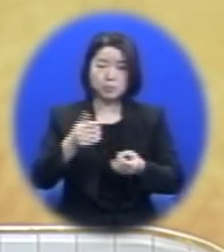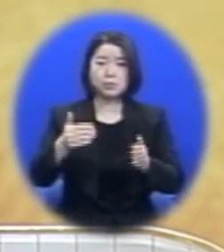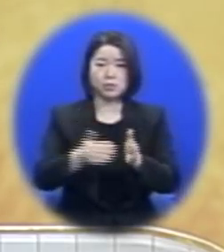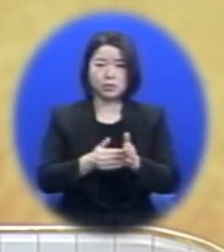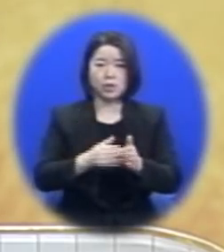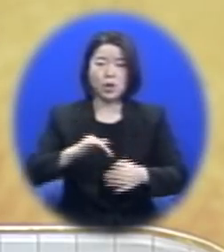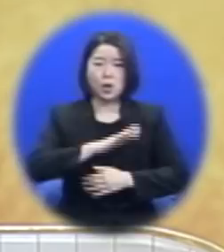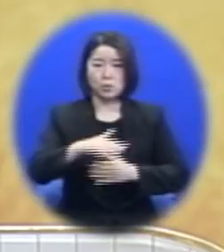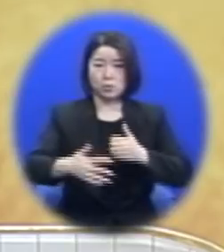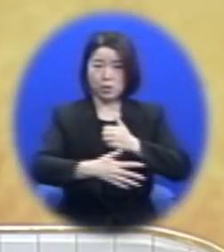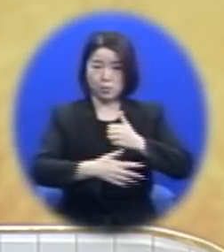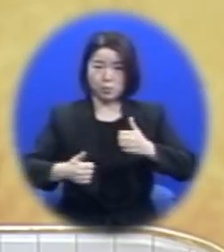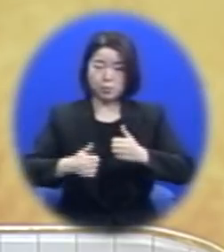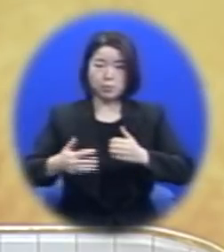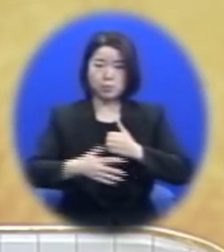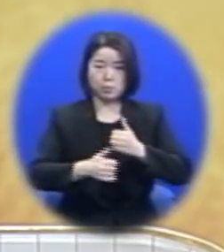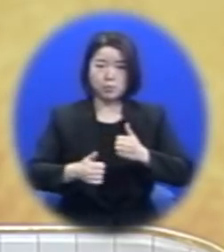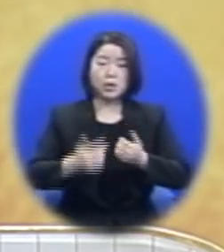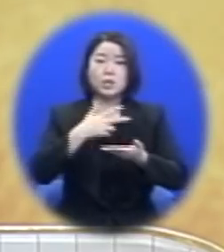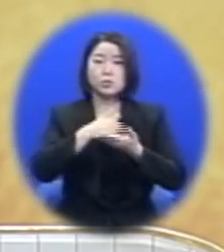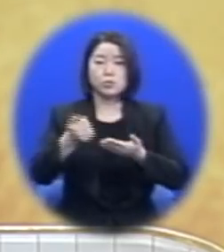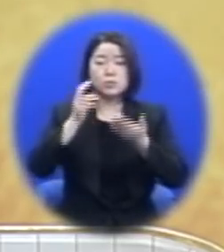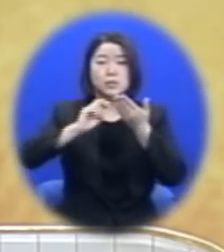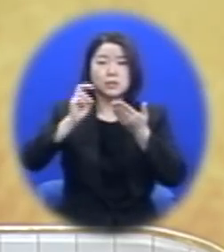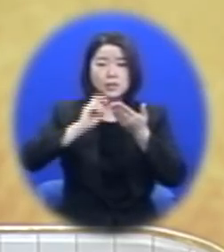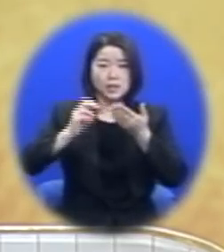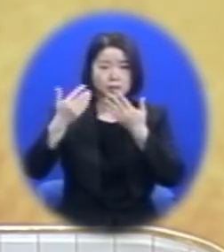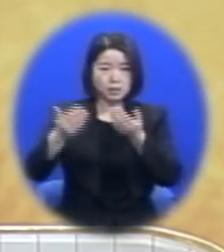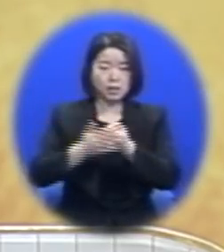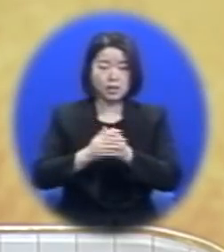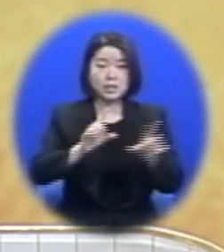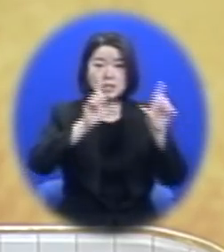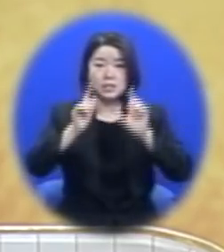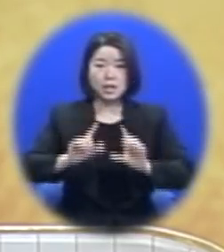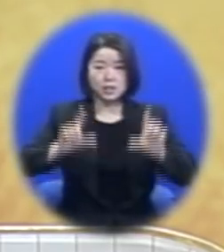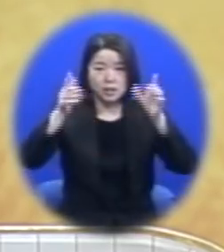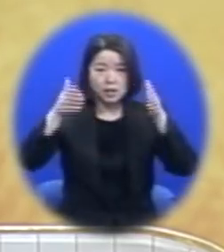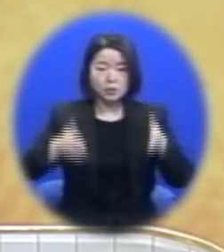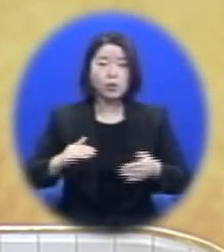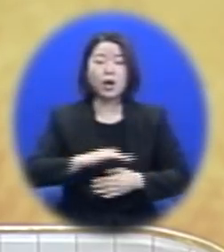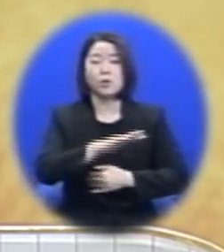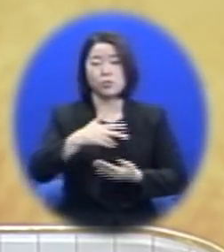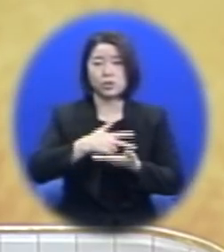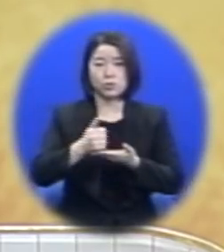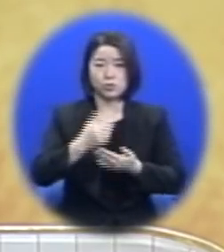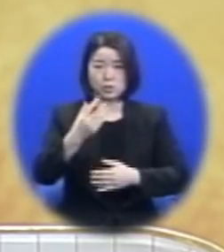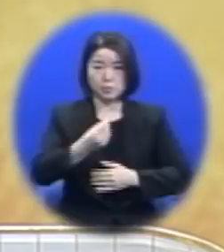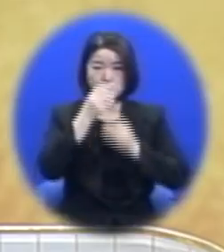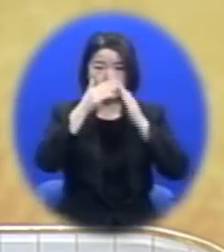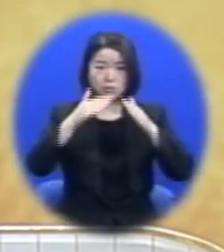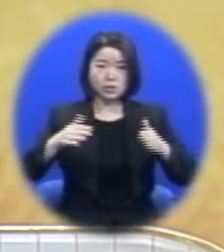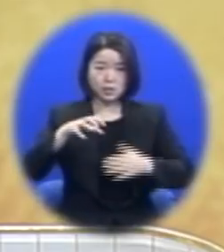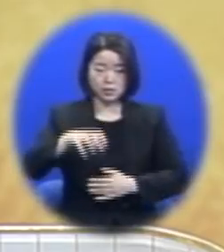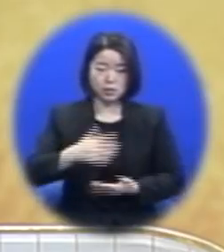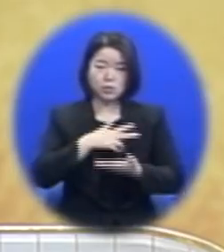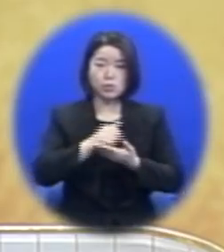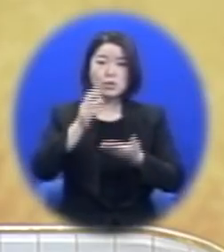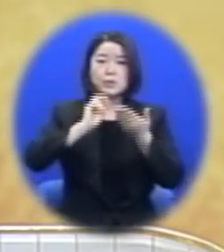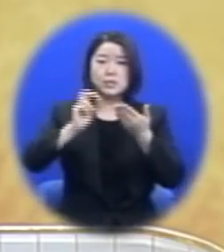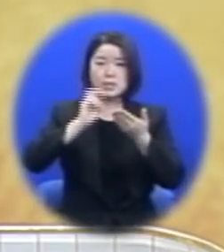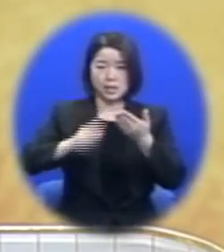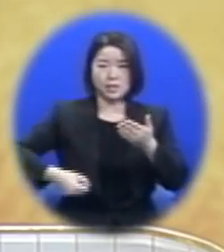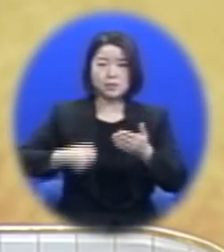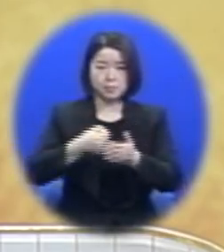우리가 수금을 뜯으며 주님을 찬양하겠습니다. 사는 날 동안 우리가 주님의 성전에서 주님을